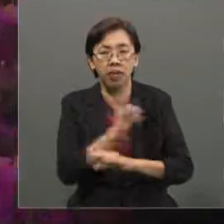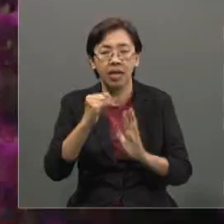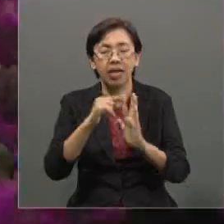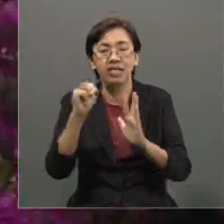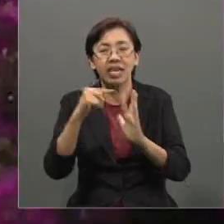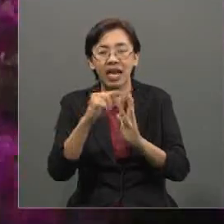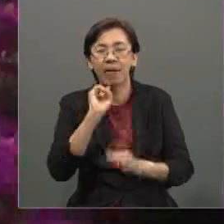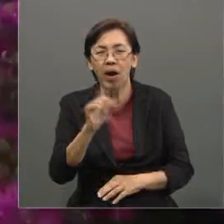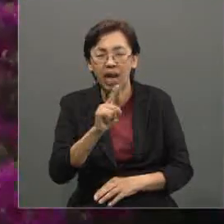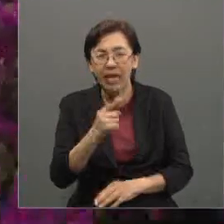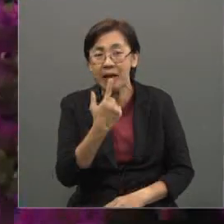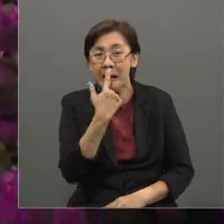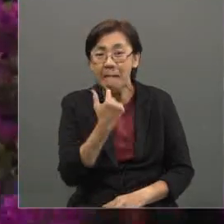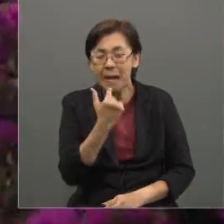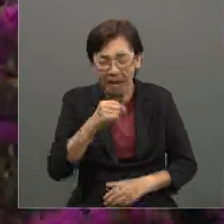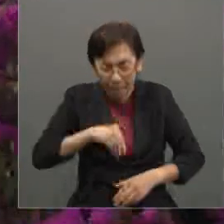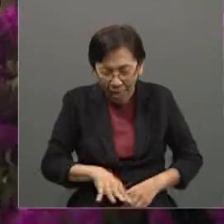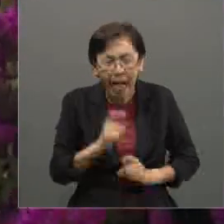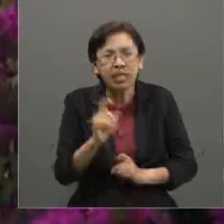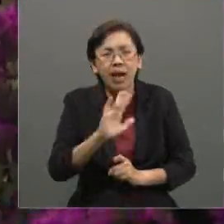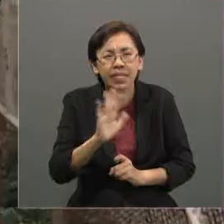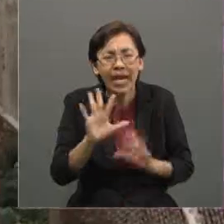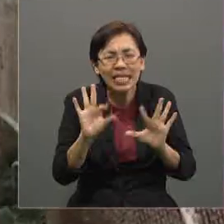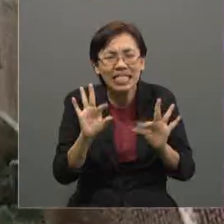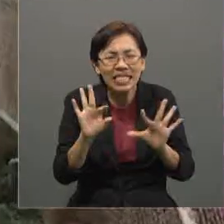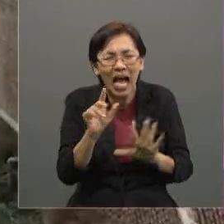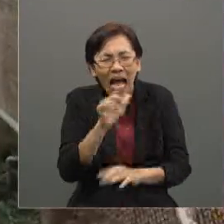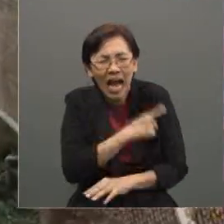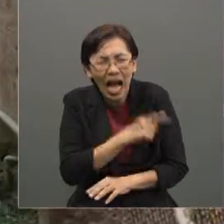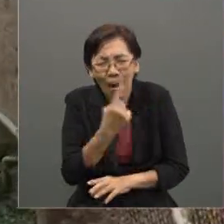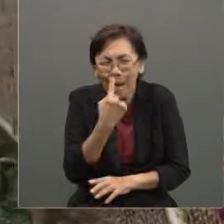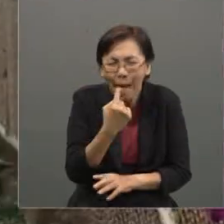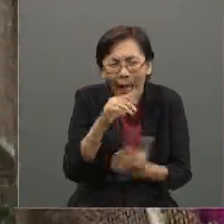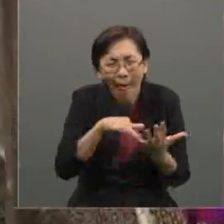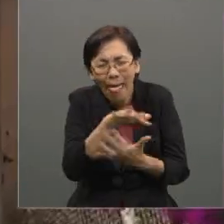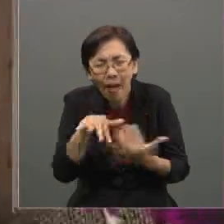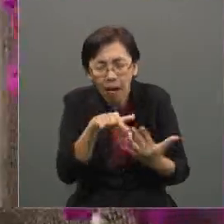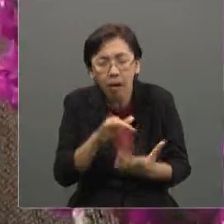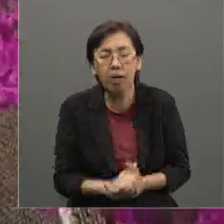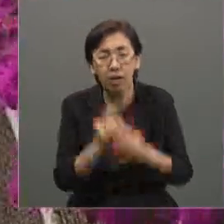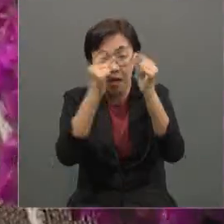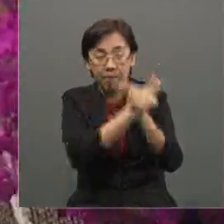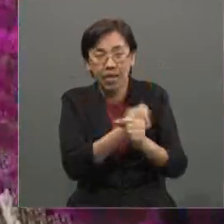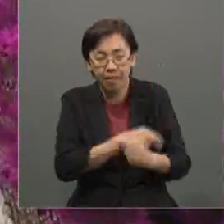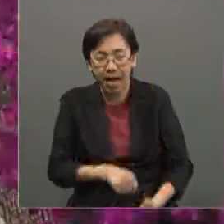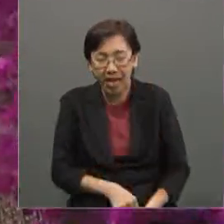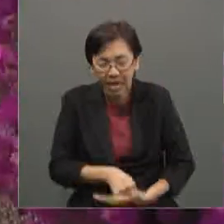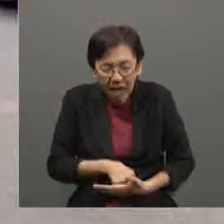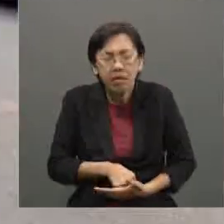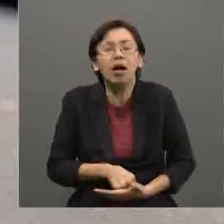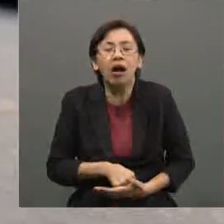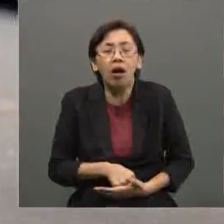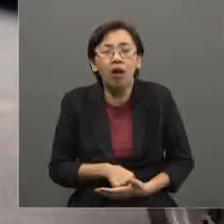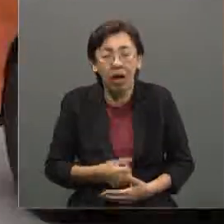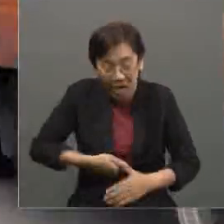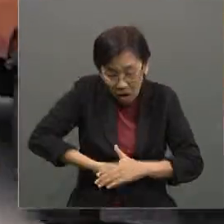เลือดไม่ใช่อาการตกเลือดที่เป็นอันตรายส่วนในระหว่างเดินทางที่พยาบาลได้ดันศีรษะเด็กกลับเข้าช่องคล